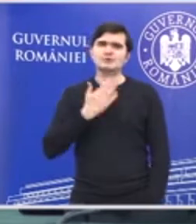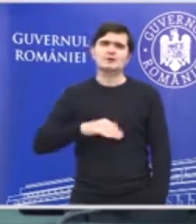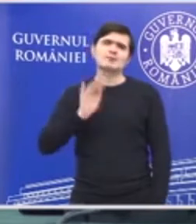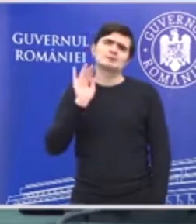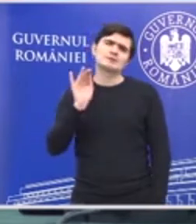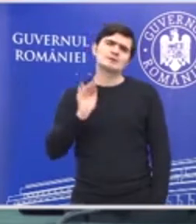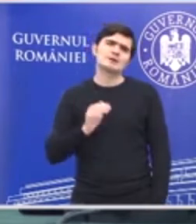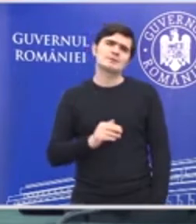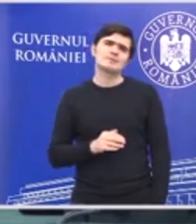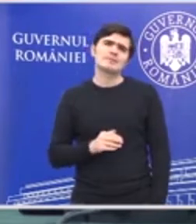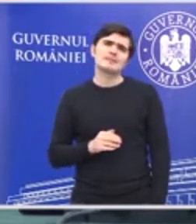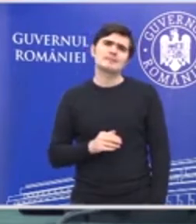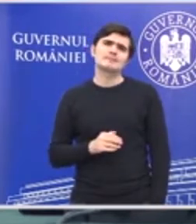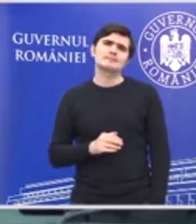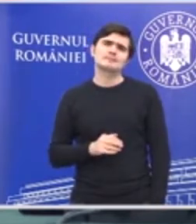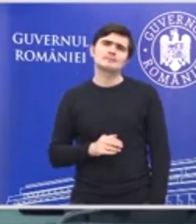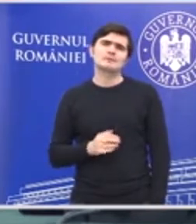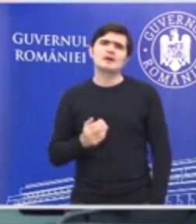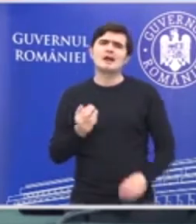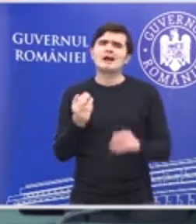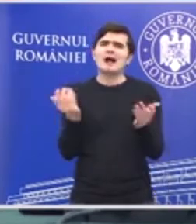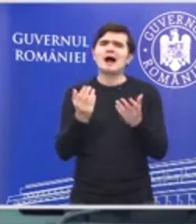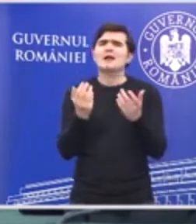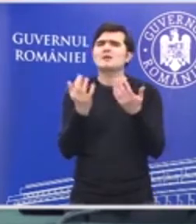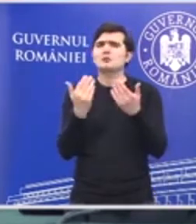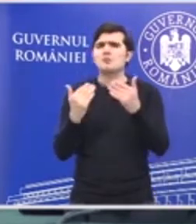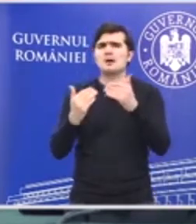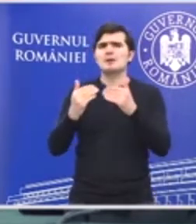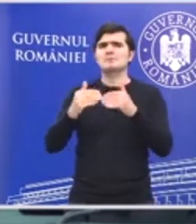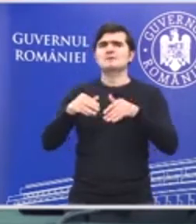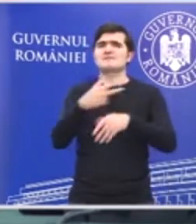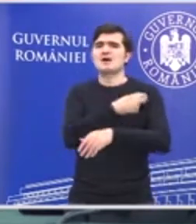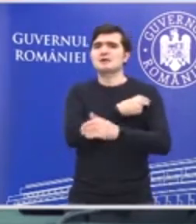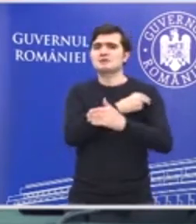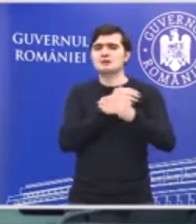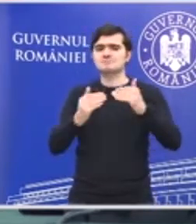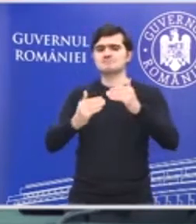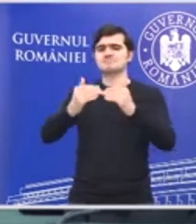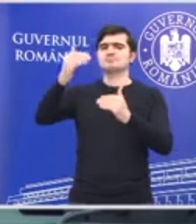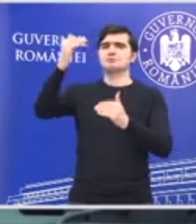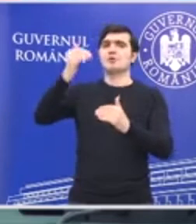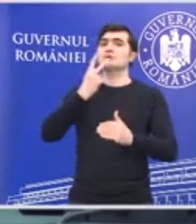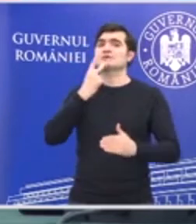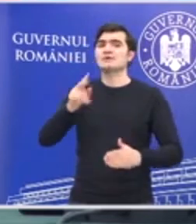întreb la câta persoană vaccinată vom vedea și primele relaxări.